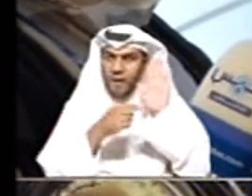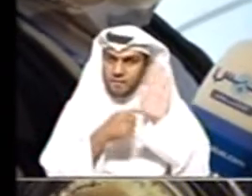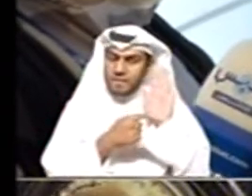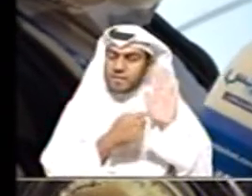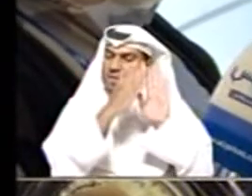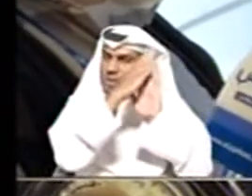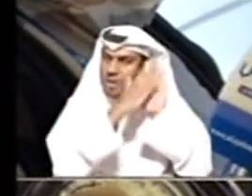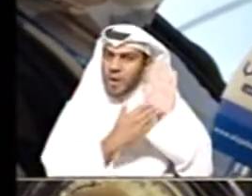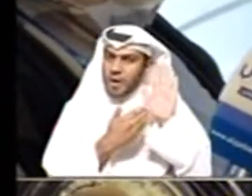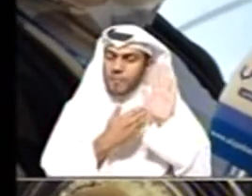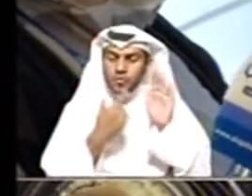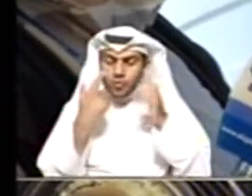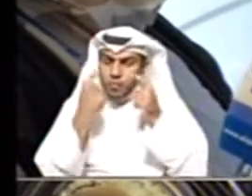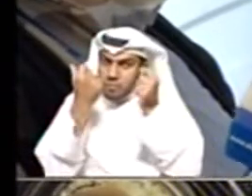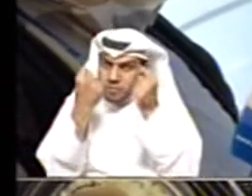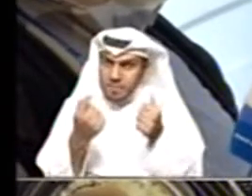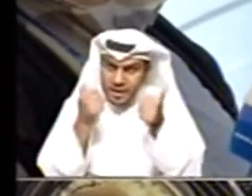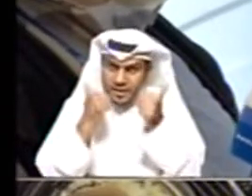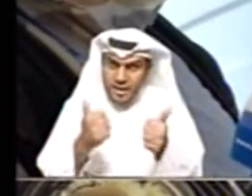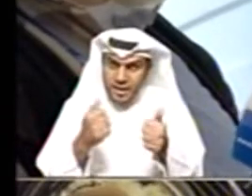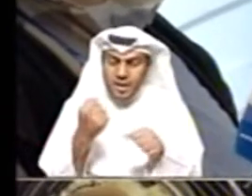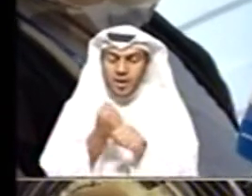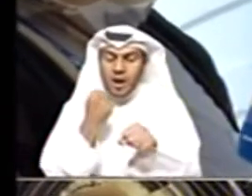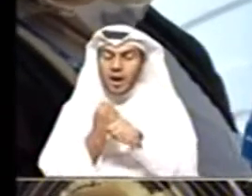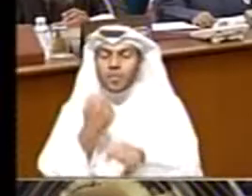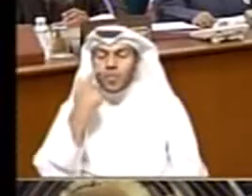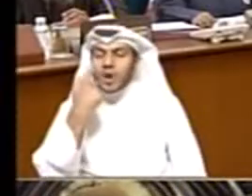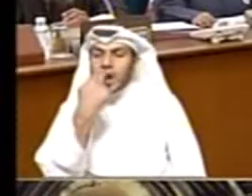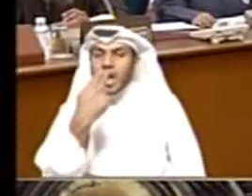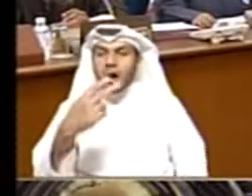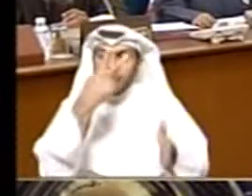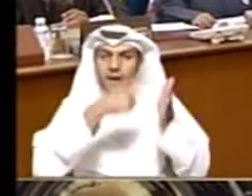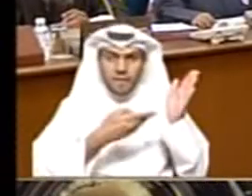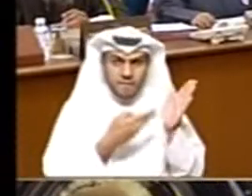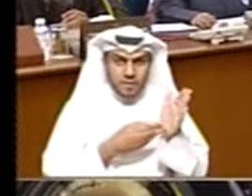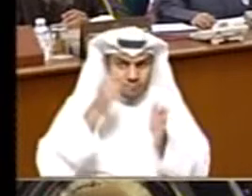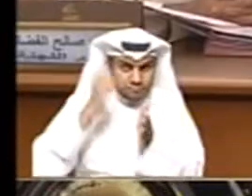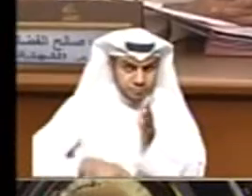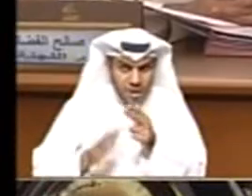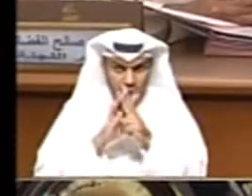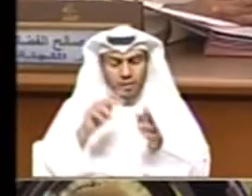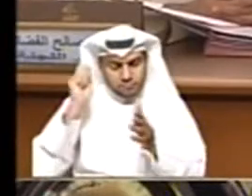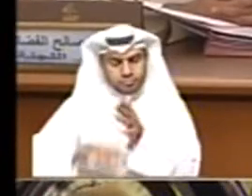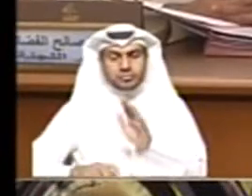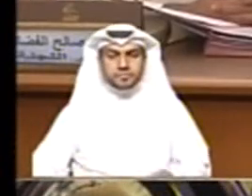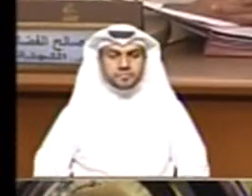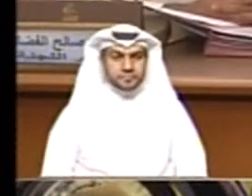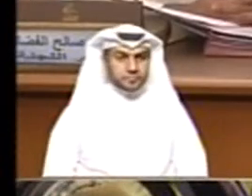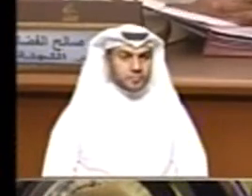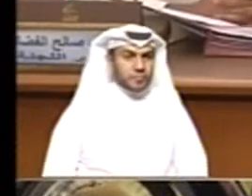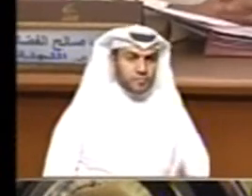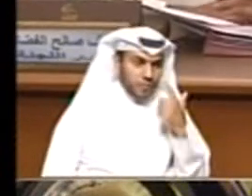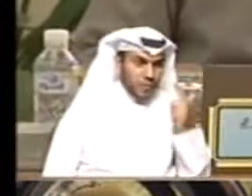الآن ننظر إلى جودة المشروع من خلال لجنة المعنية ونشوف التقارير النهائية كيف تطلع. هذا وسوف تعقد بعض اللجان البرلمانية اجتماعاتها